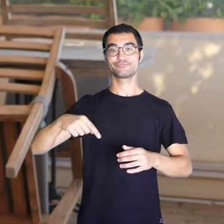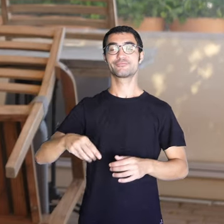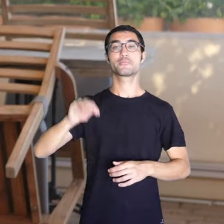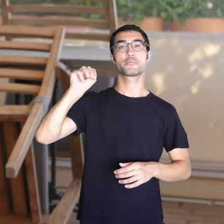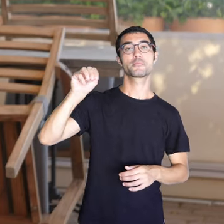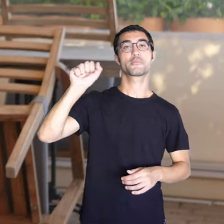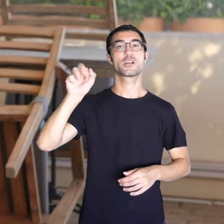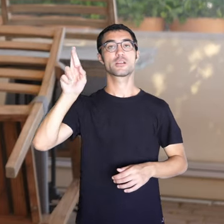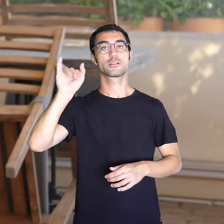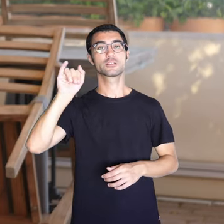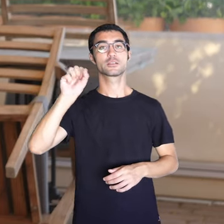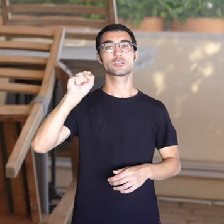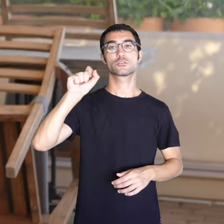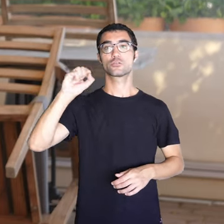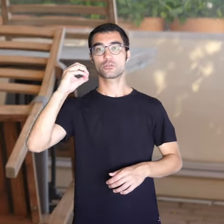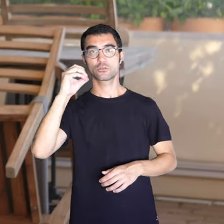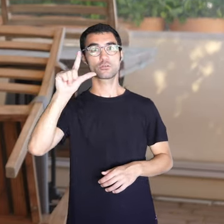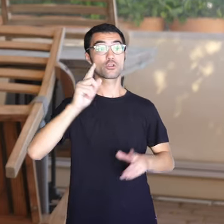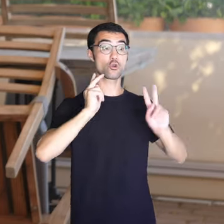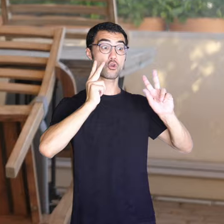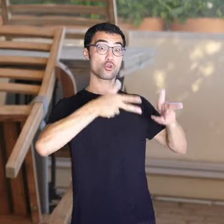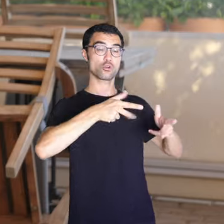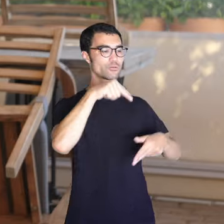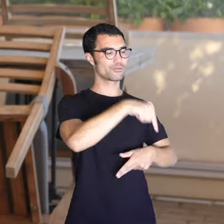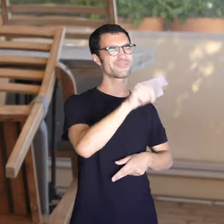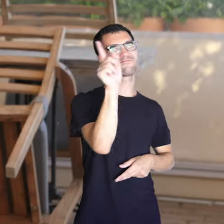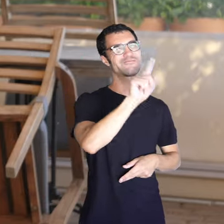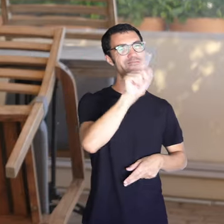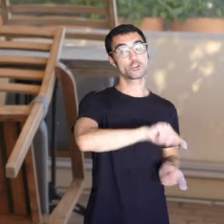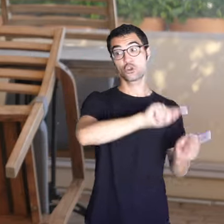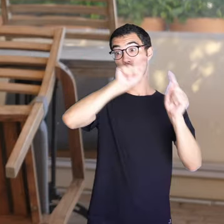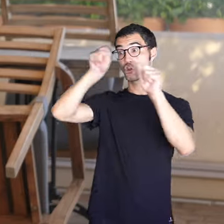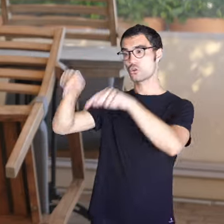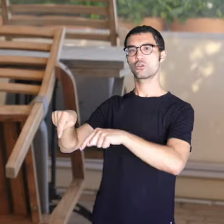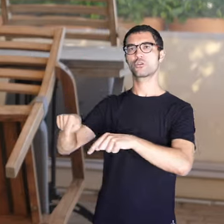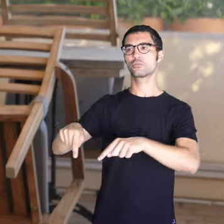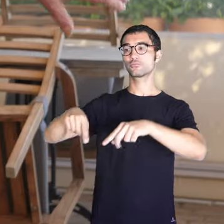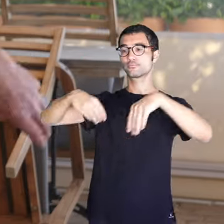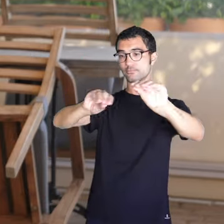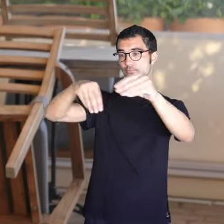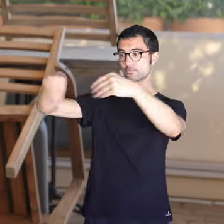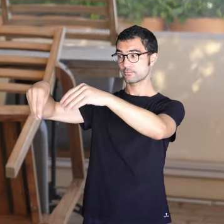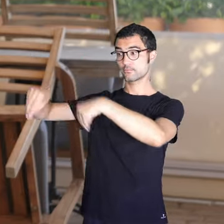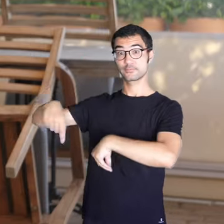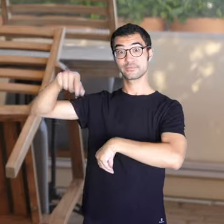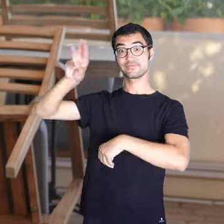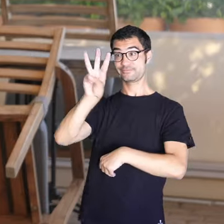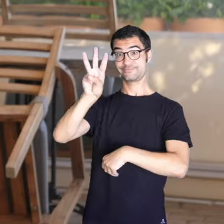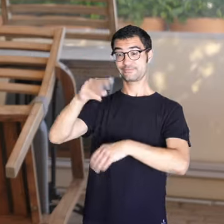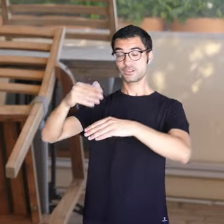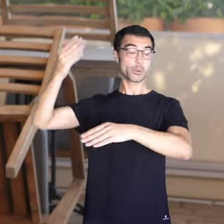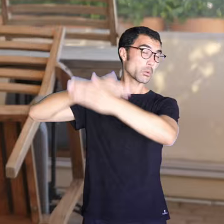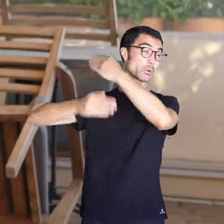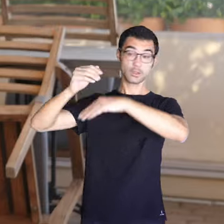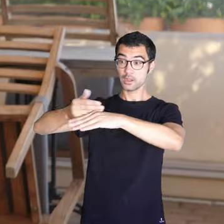no en l'hotel. A veïnar que hi ha tres tendes, hi havia un solar molt gran, amb un pi